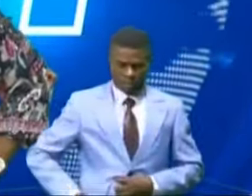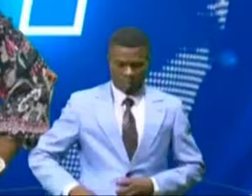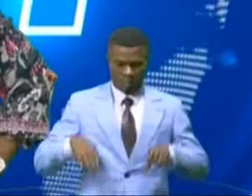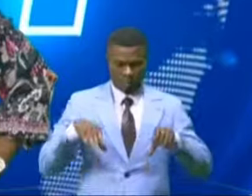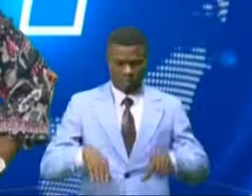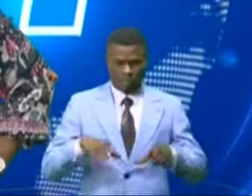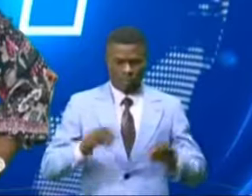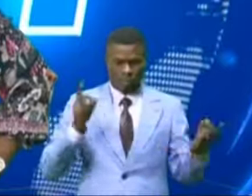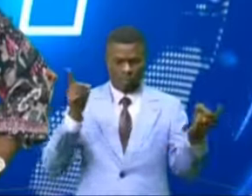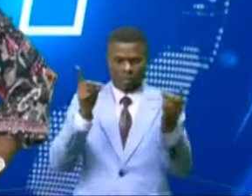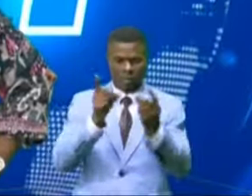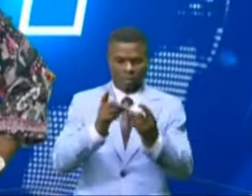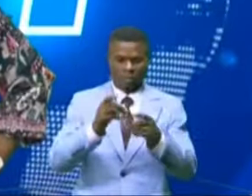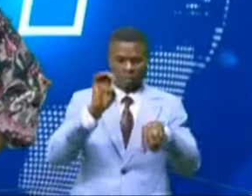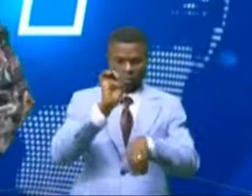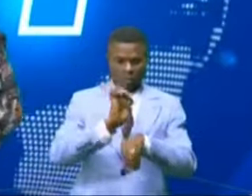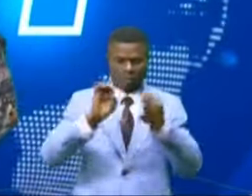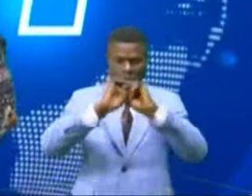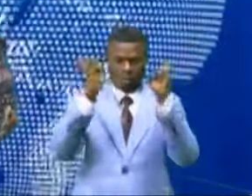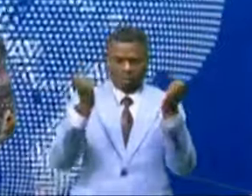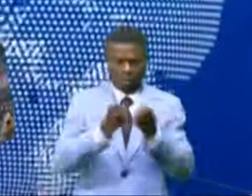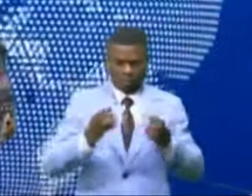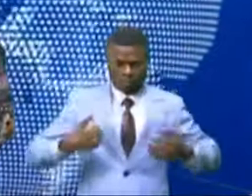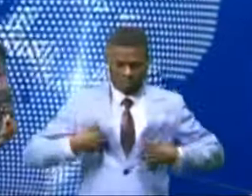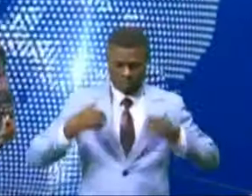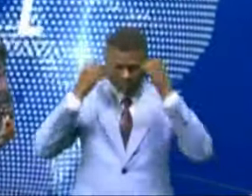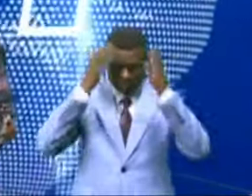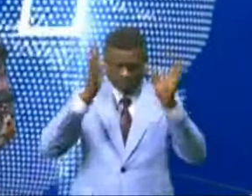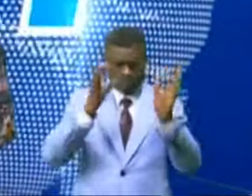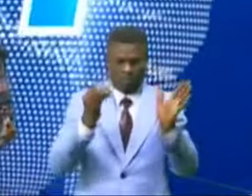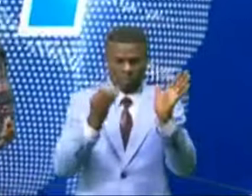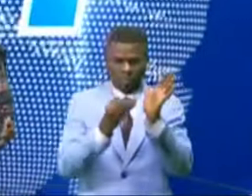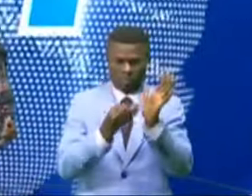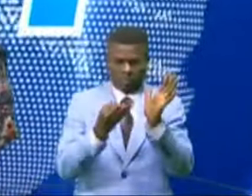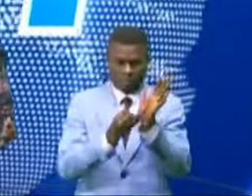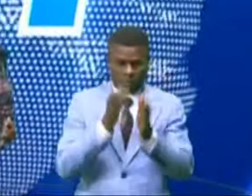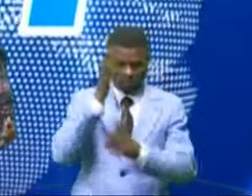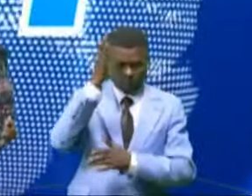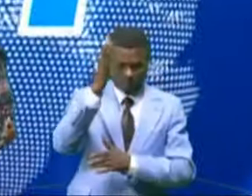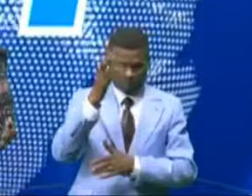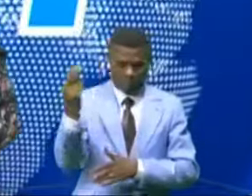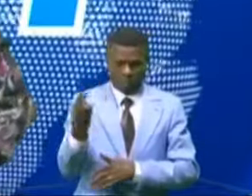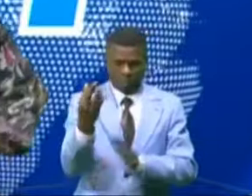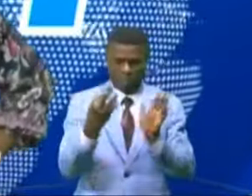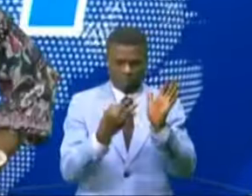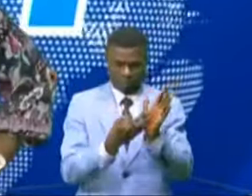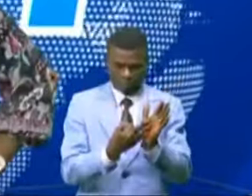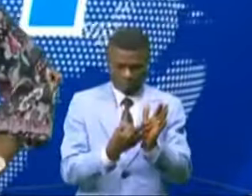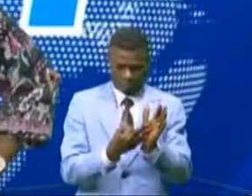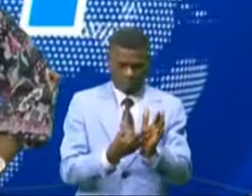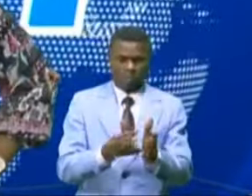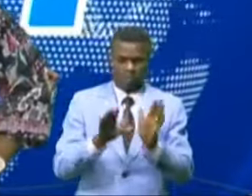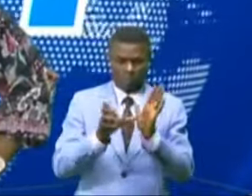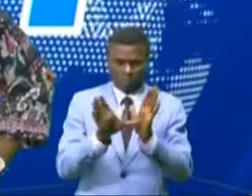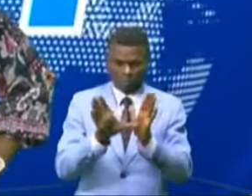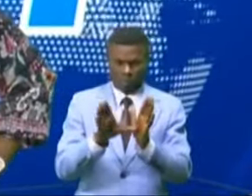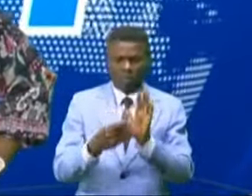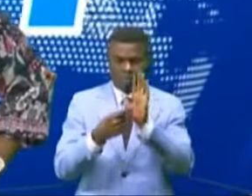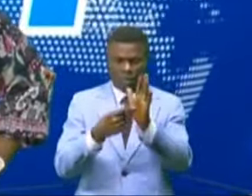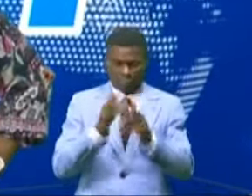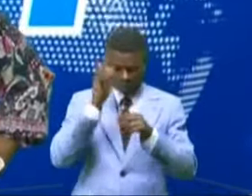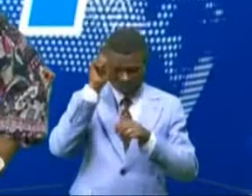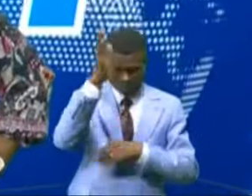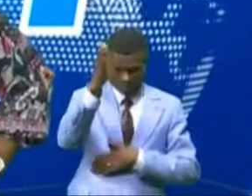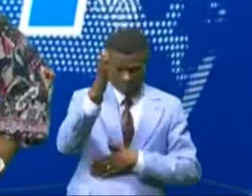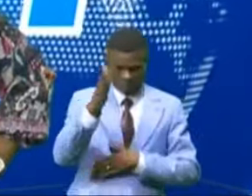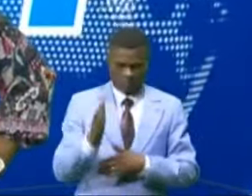vont affronter les pharaons d'Égypte le dimanche 28 janvier prochain au stade Laurent Pokou de San Pedro. Élément à suivre dans ce